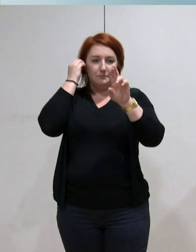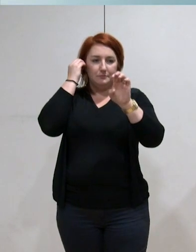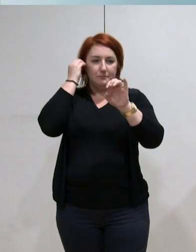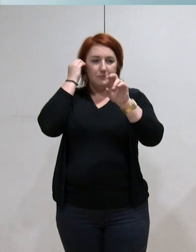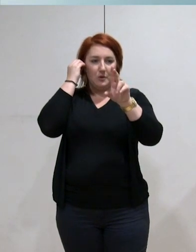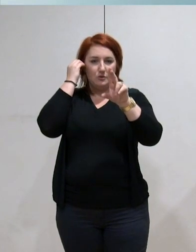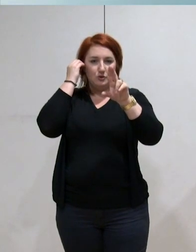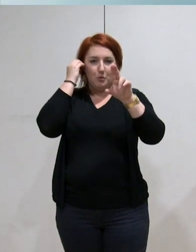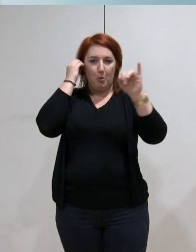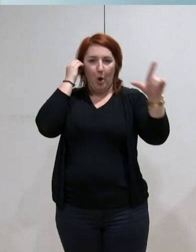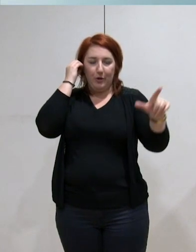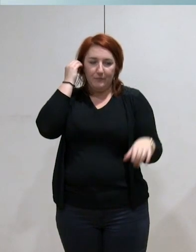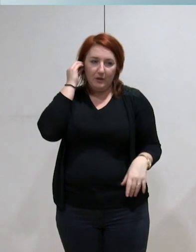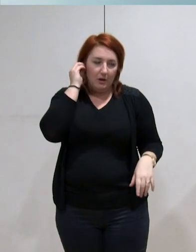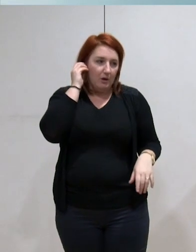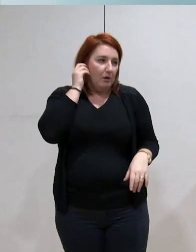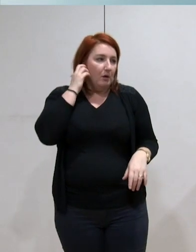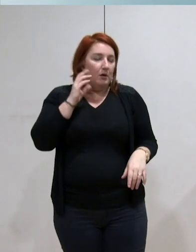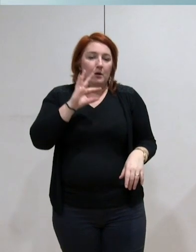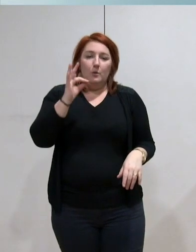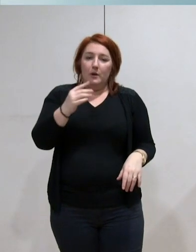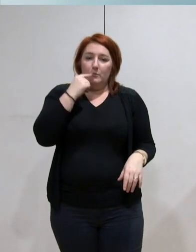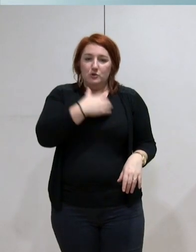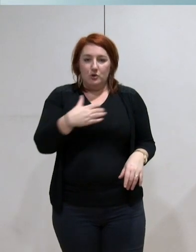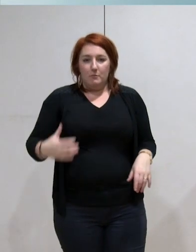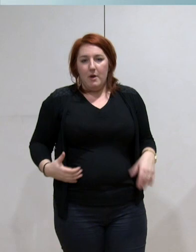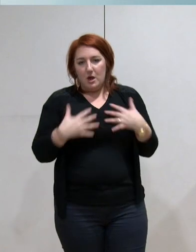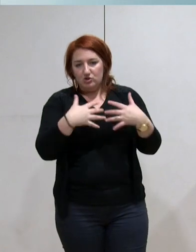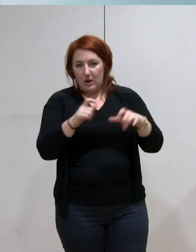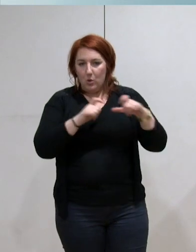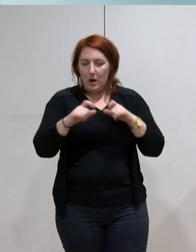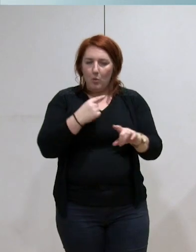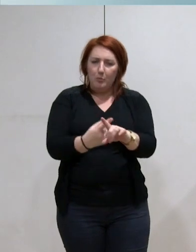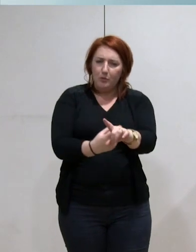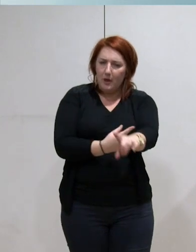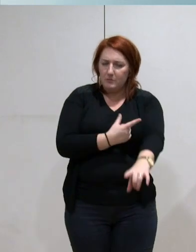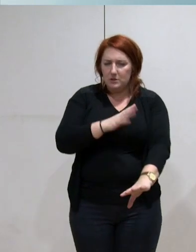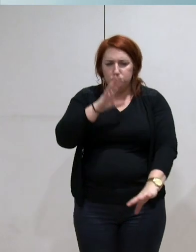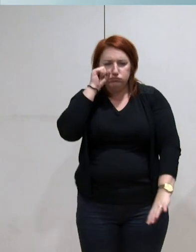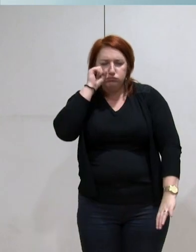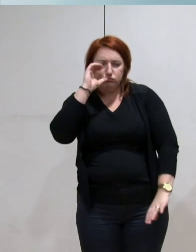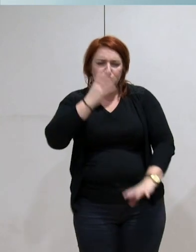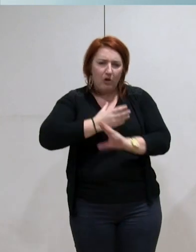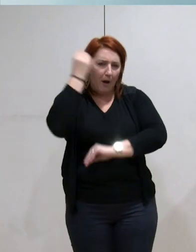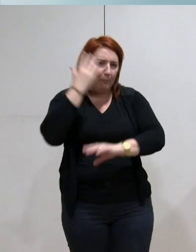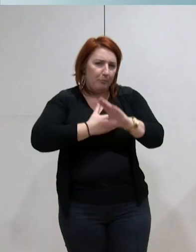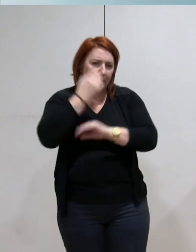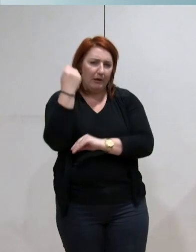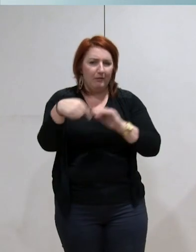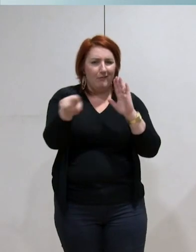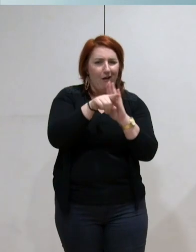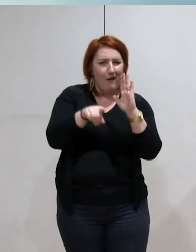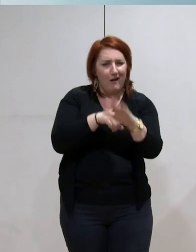oui monsieur le Maire mes chers collègues au fil du temps j'ai appris qu'il y avait grosso modo trois règles pour